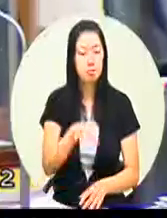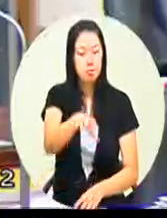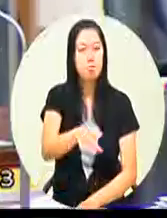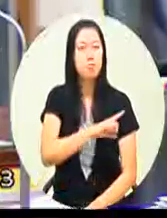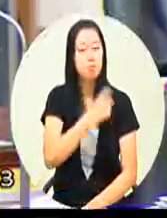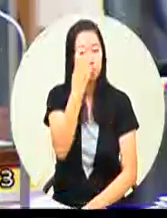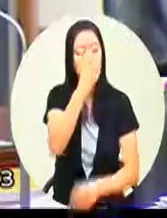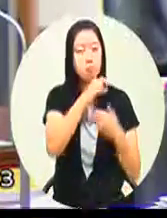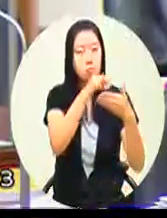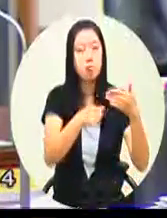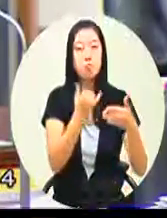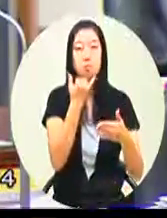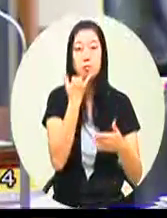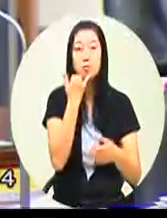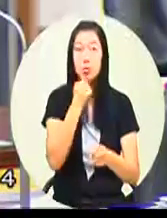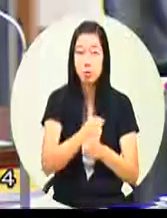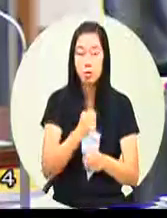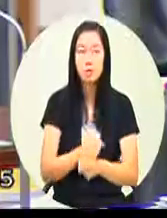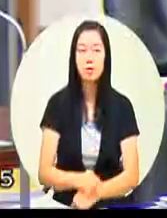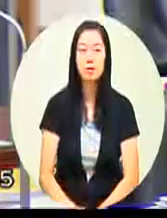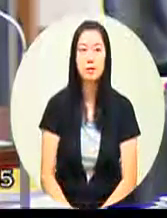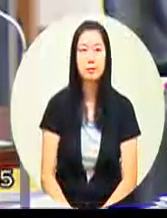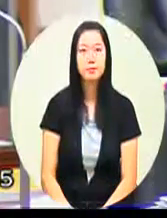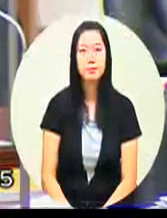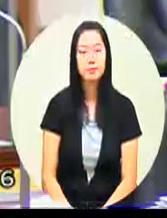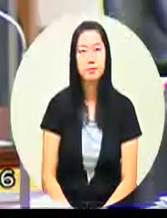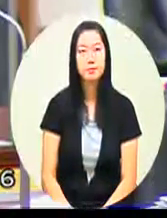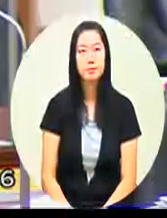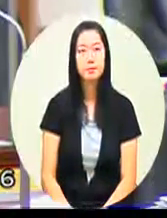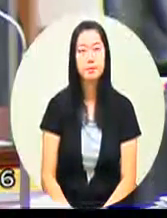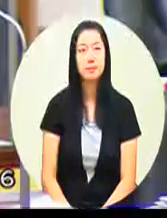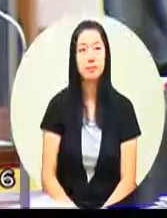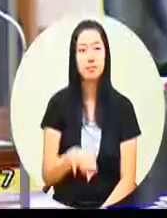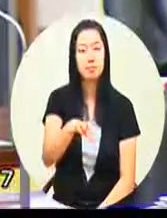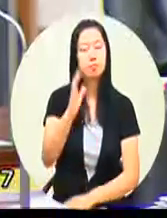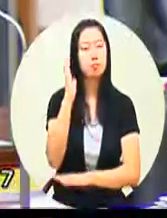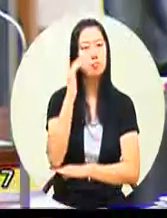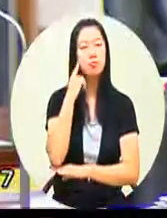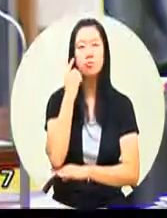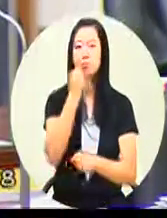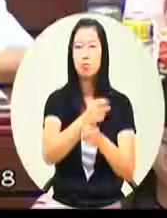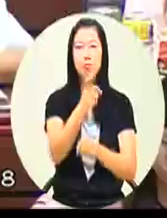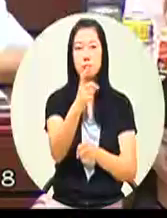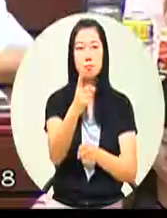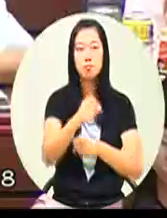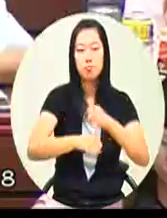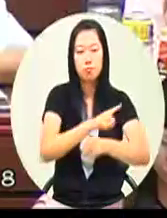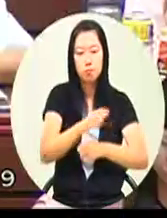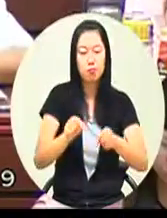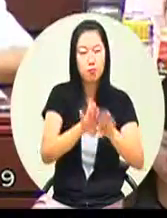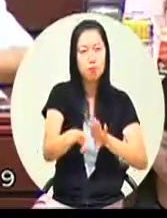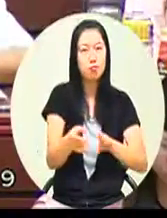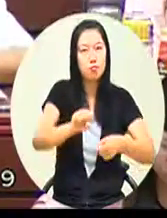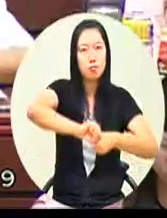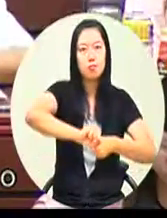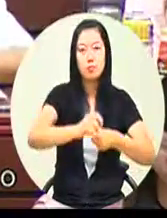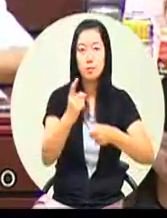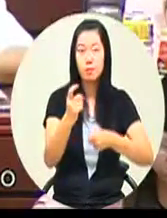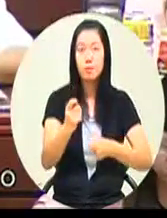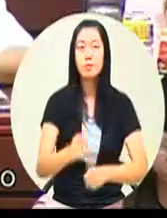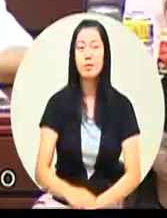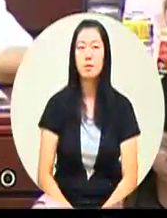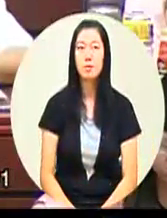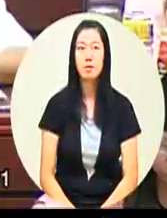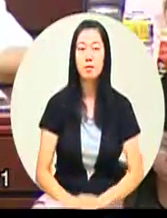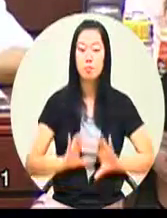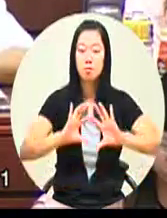我觉得这个部分我们地方自治 还是要中央来推，目前地方还是没办法，宠物税目前地方没有，我们就是很多国